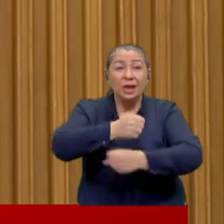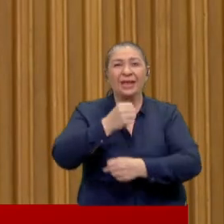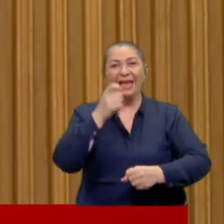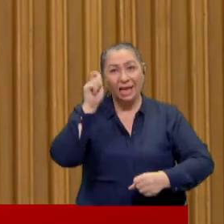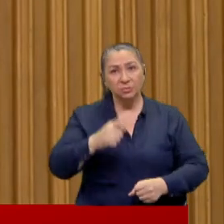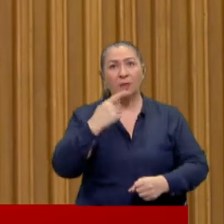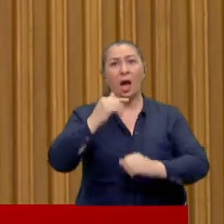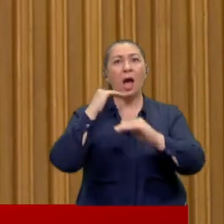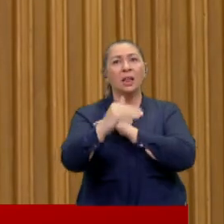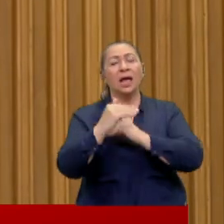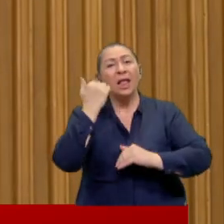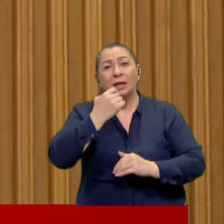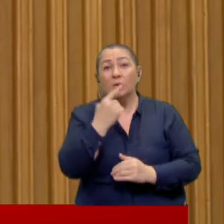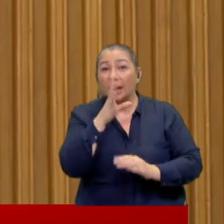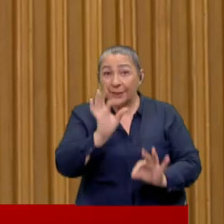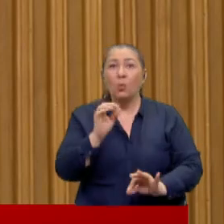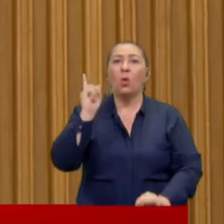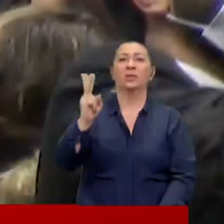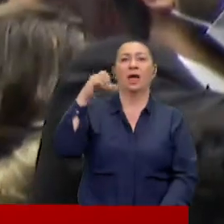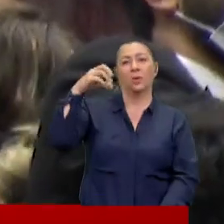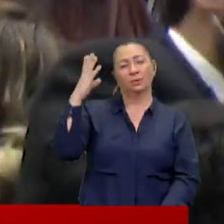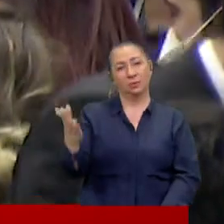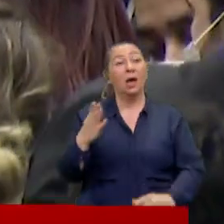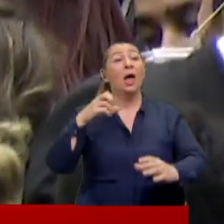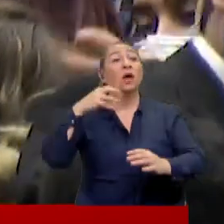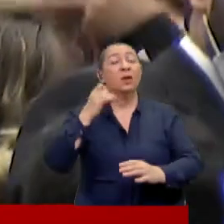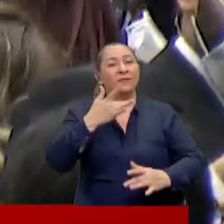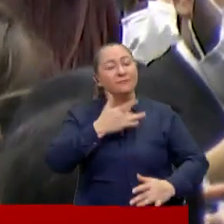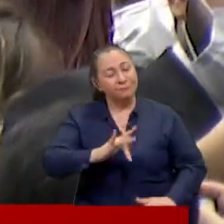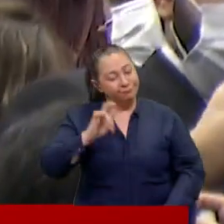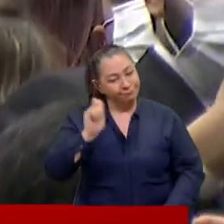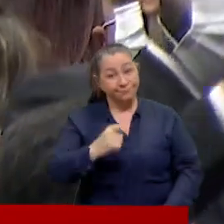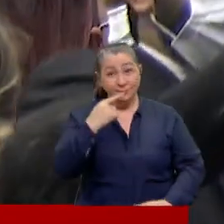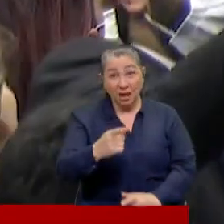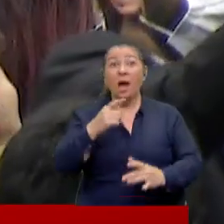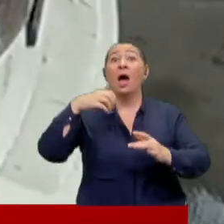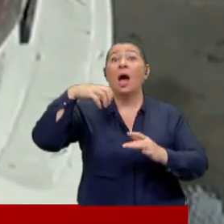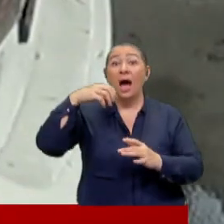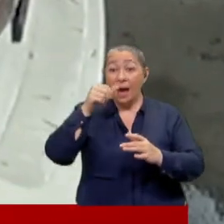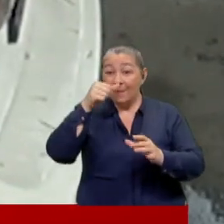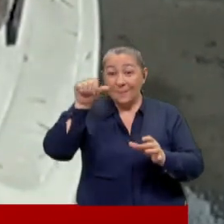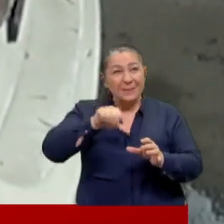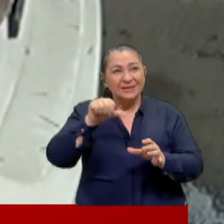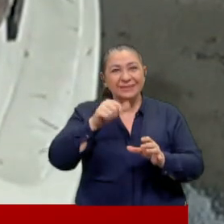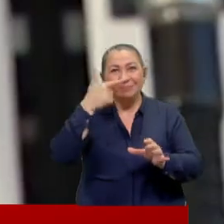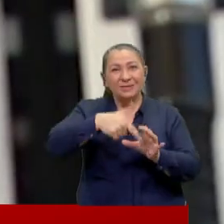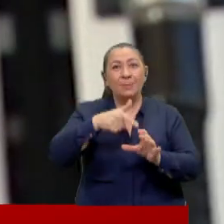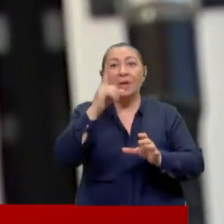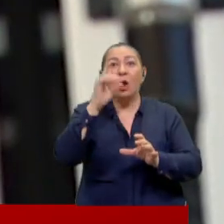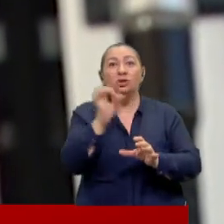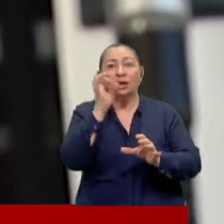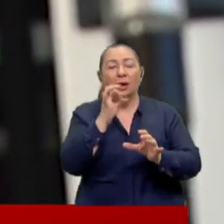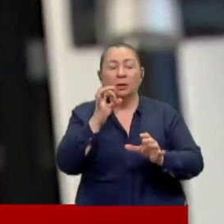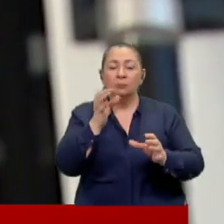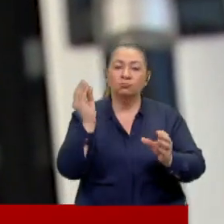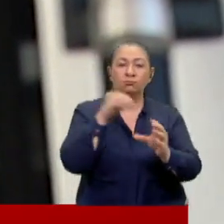edeceğim bir halka yalan söyleyeceğim O da Erdoğan Erdoğan fedakarlık yaptık derken akaryakıt zamları bir ocakta pompaları yansıdı